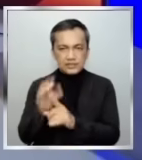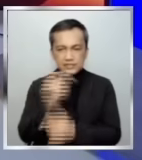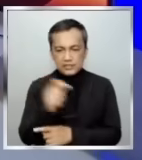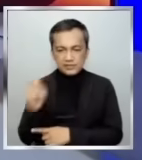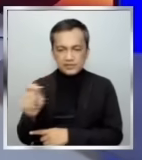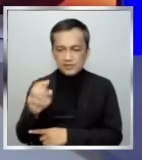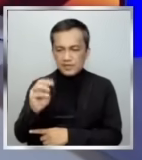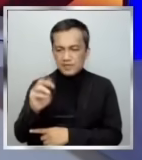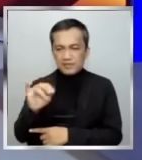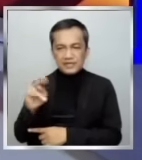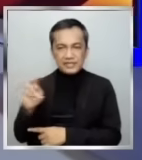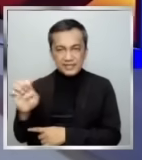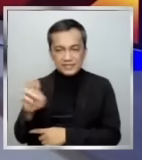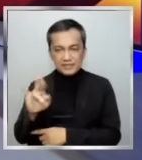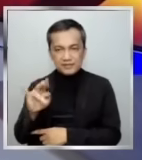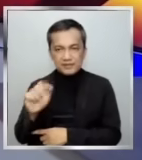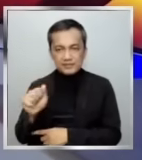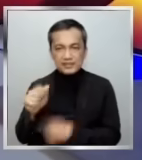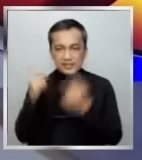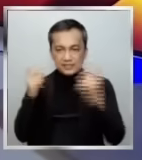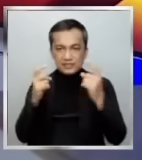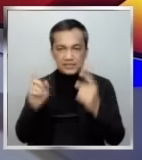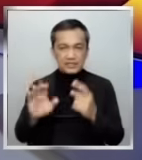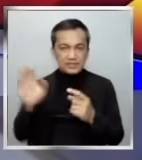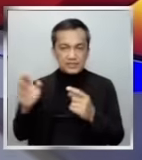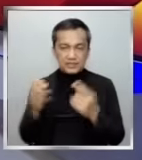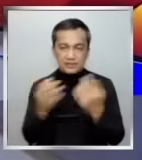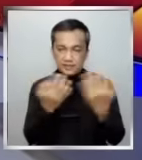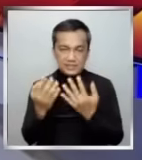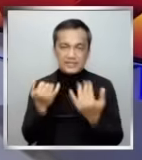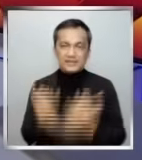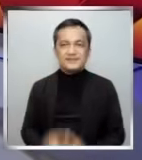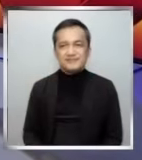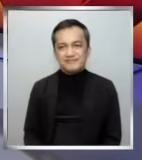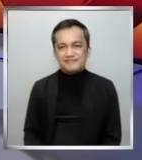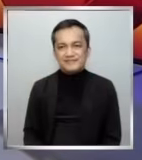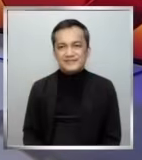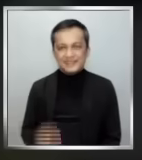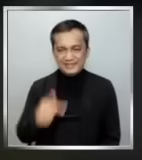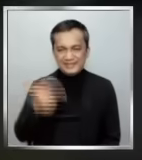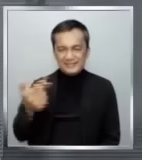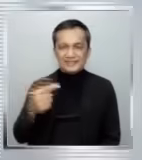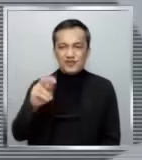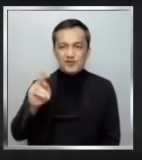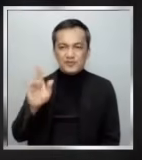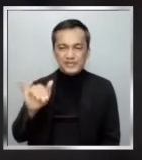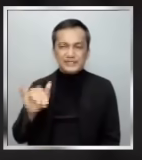Rivera na nagce-celebrate ng kanyang karawan ngayong araw yan ang Chica ni obri